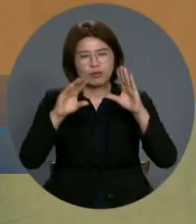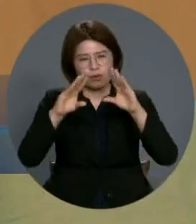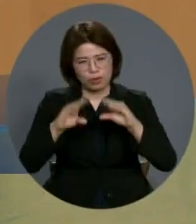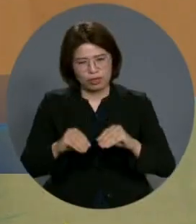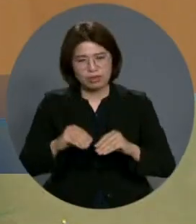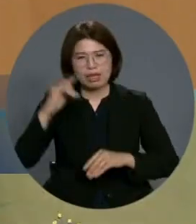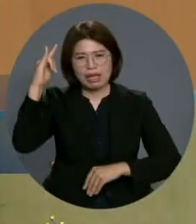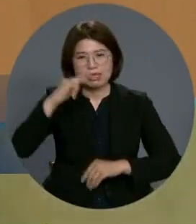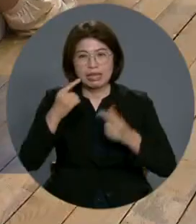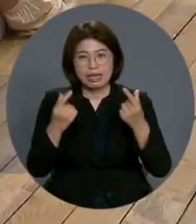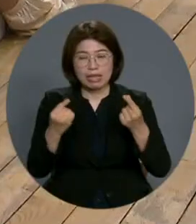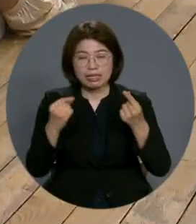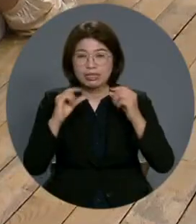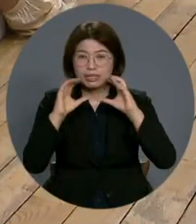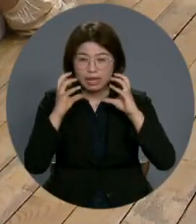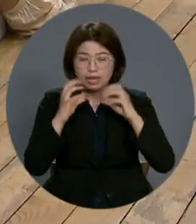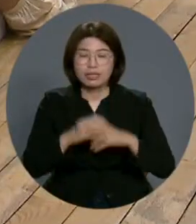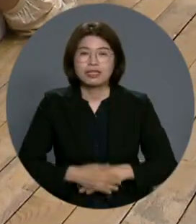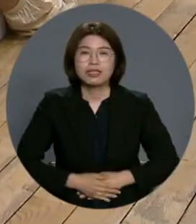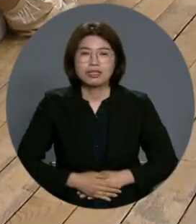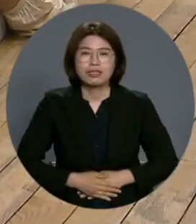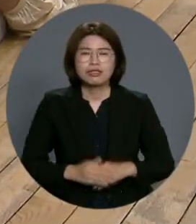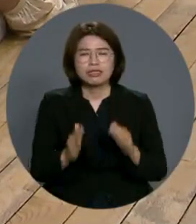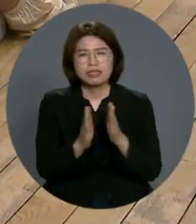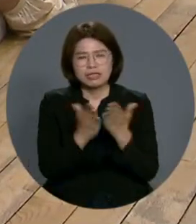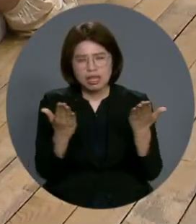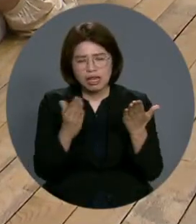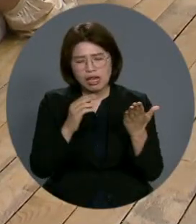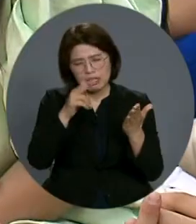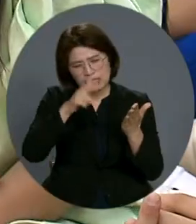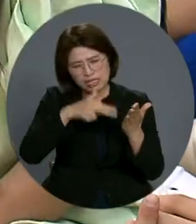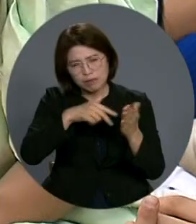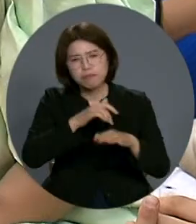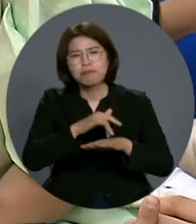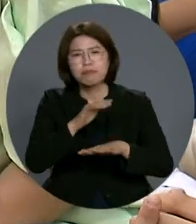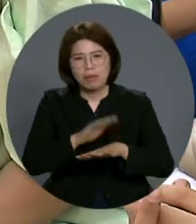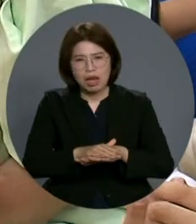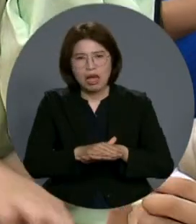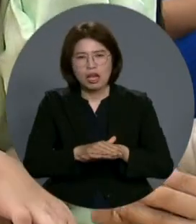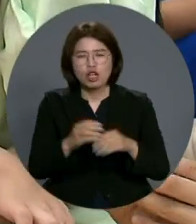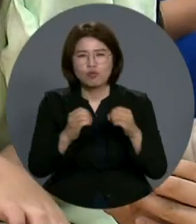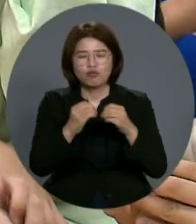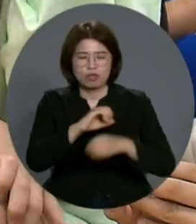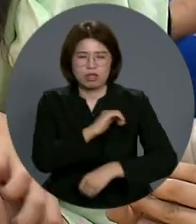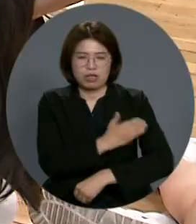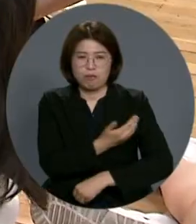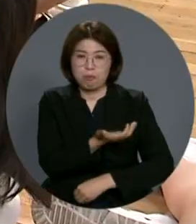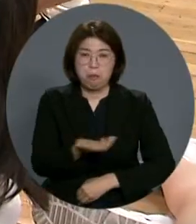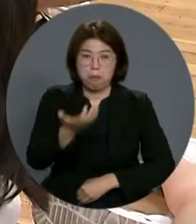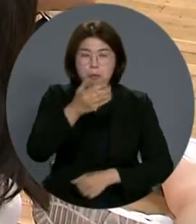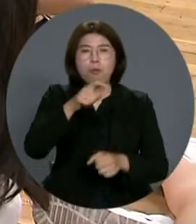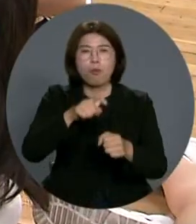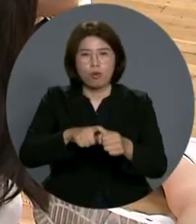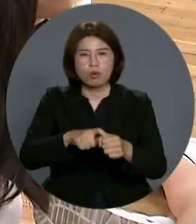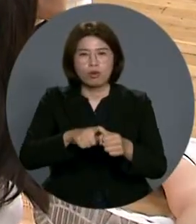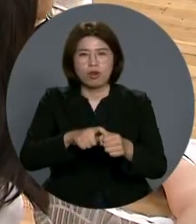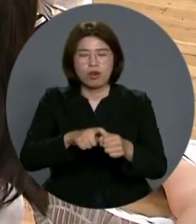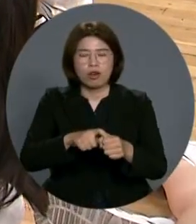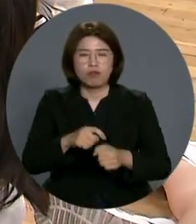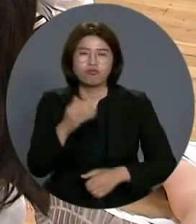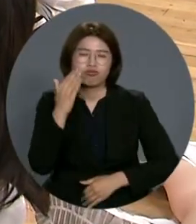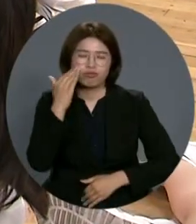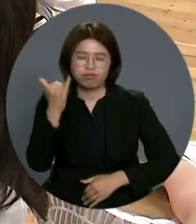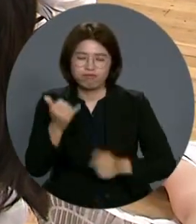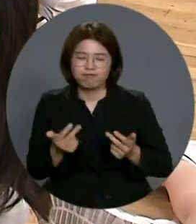햇살 같은 아이. 책을 가까이 하는 습관을 길러 기초 문해력을 높이기 위한 것으로 학부모